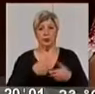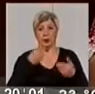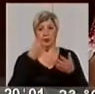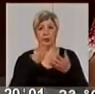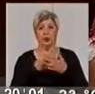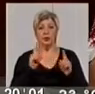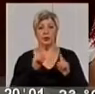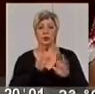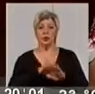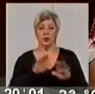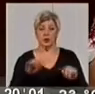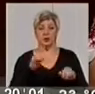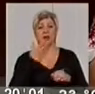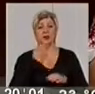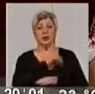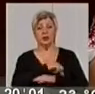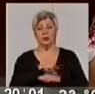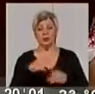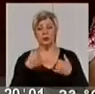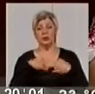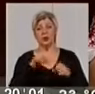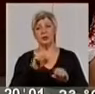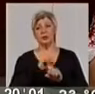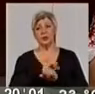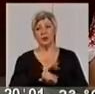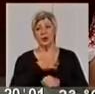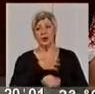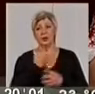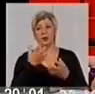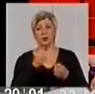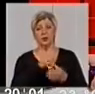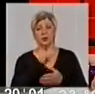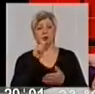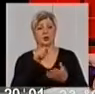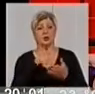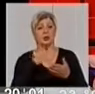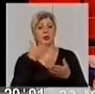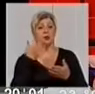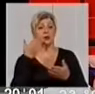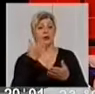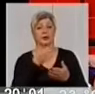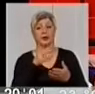нас відпочивали. Слухайте, я хотів ще вас запитати про порядок цифр.